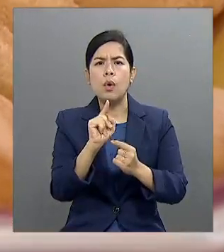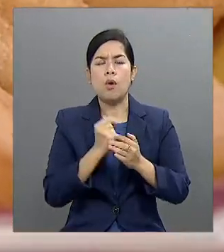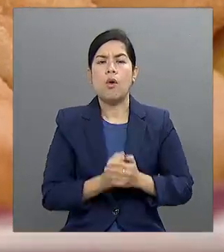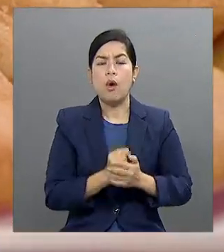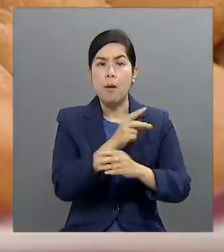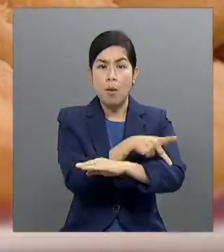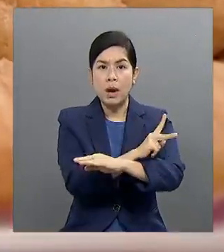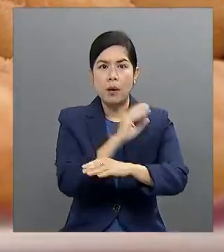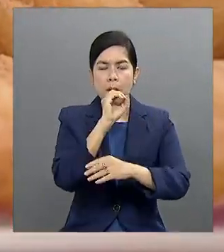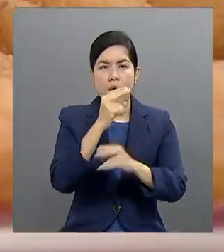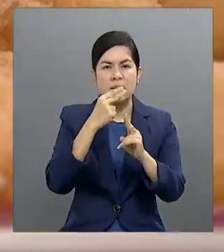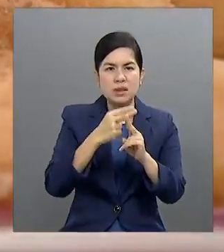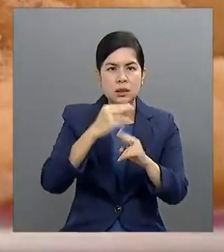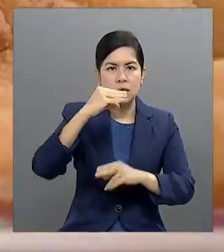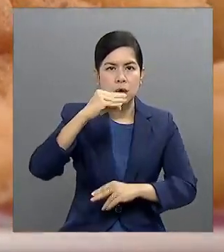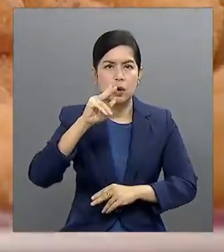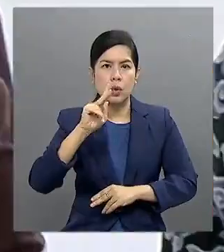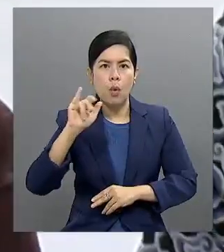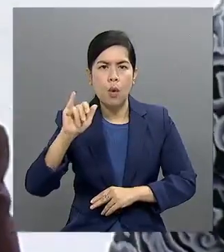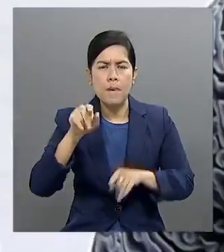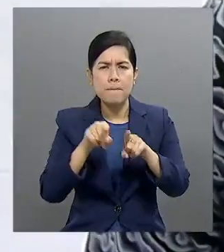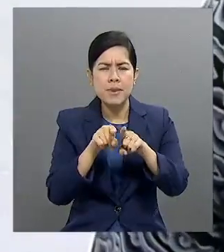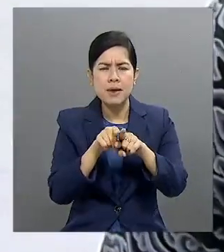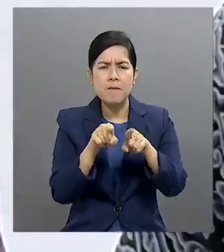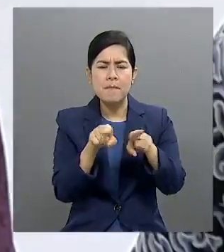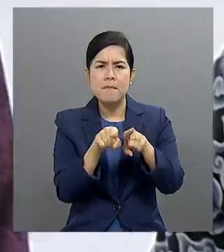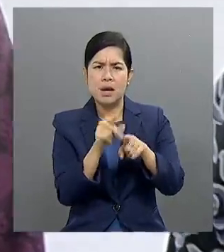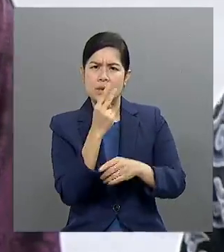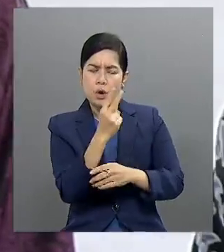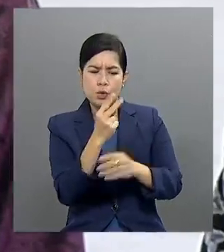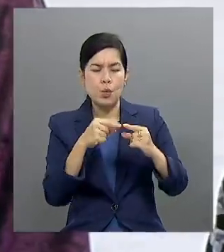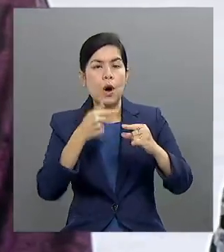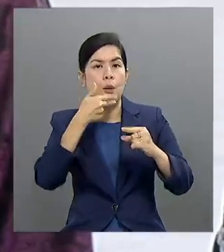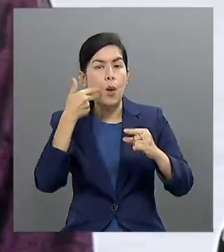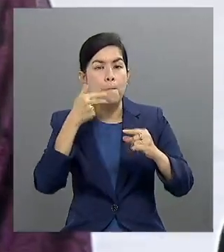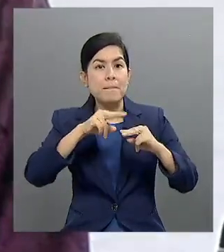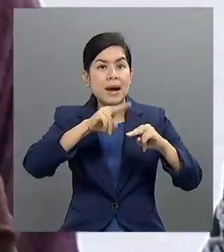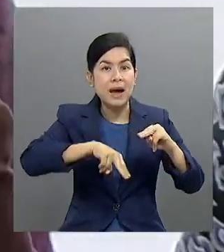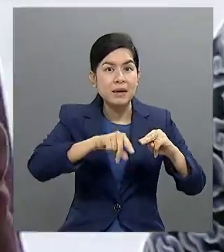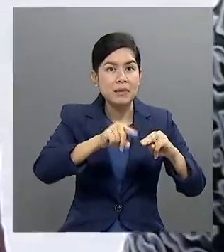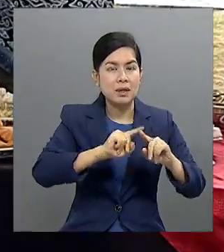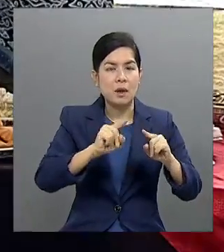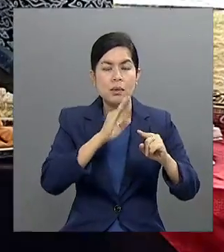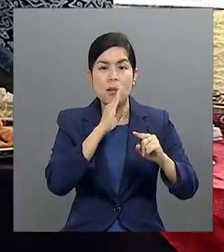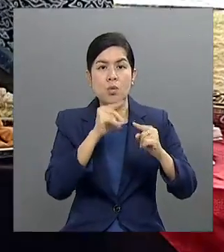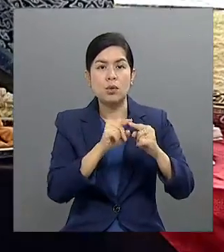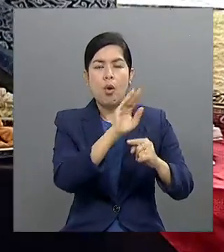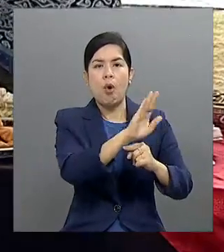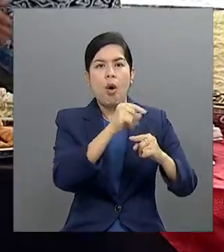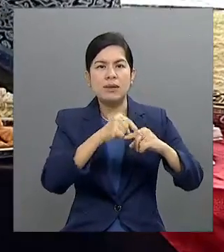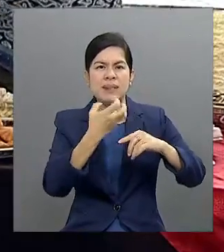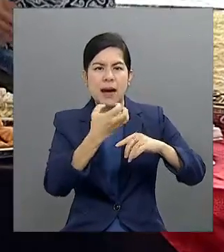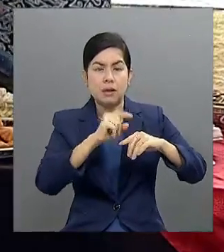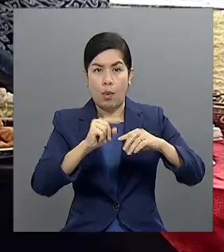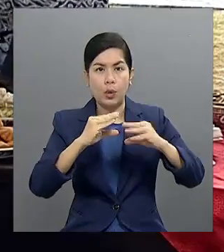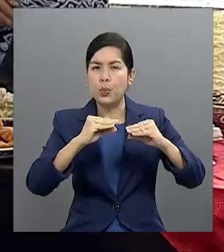ใช่ไหมคะ ครับคล้ายๆกับขนมไข่ครับแต่ว่าลักษณะพิเศษกว่าเพราะขนมไข่เปลือกมันจะแข็งข้างนอกนะครับของเรานี่บูลูนี่จะนิ่มนะครับกั